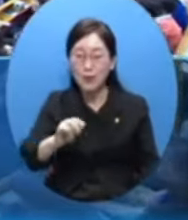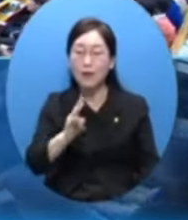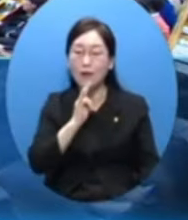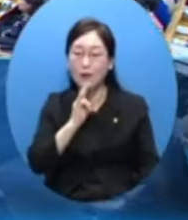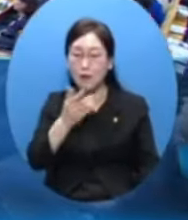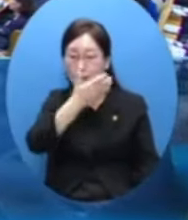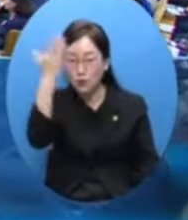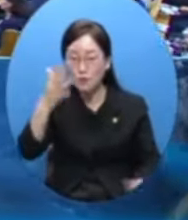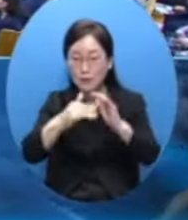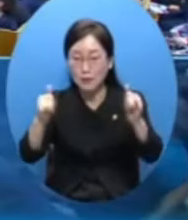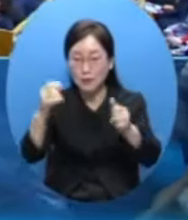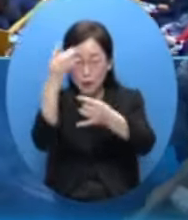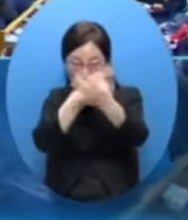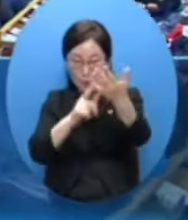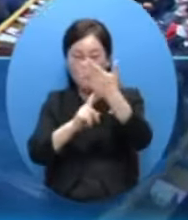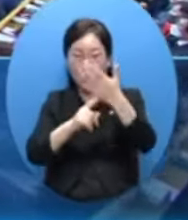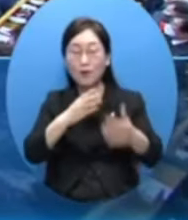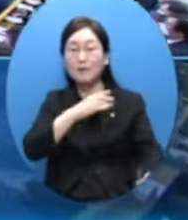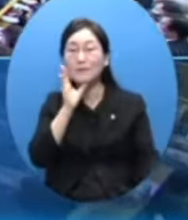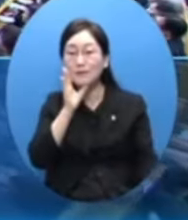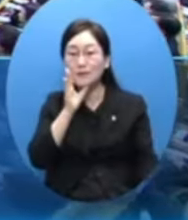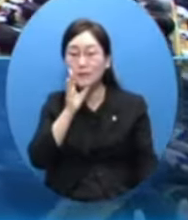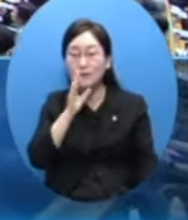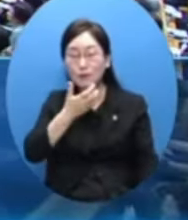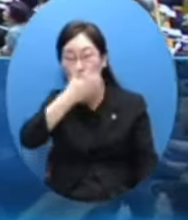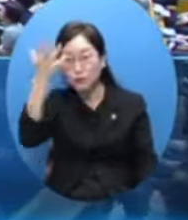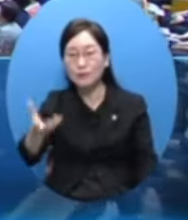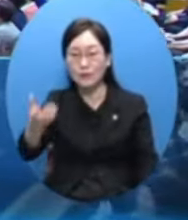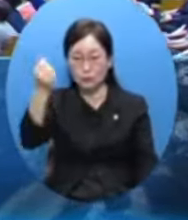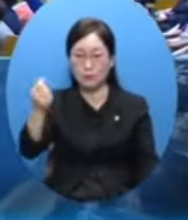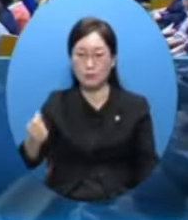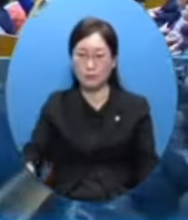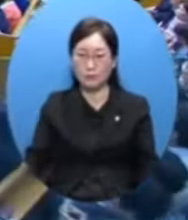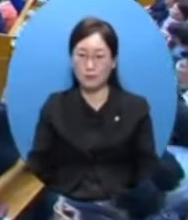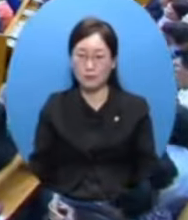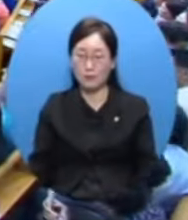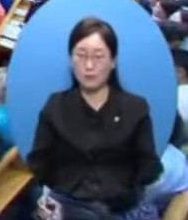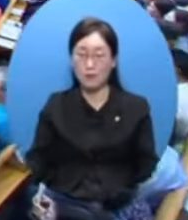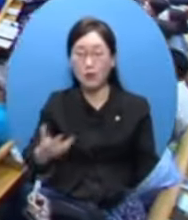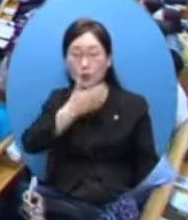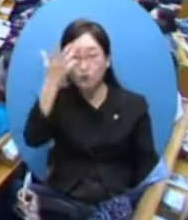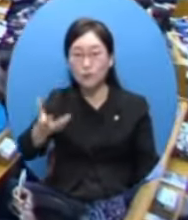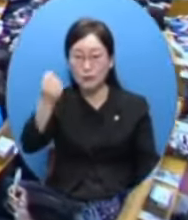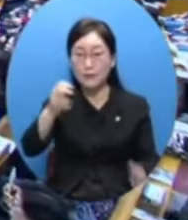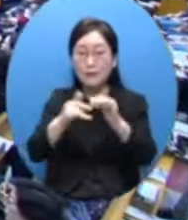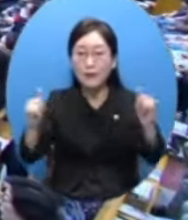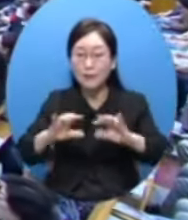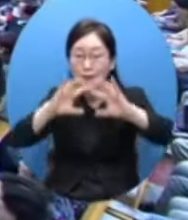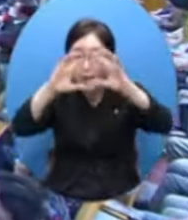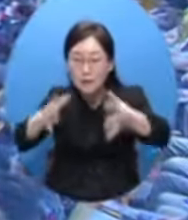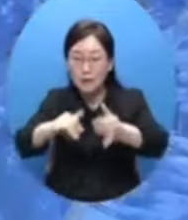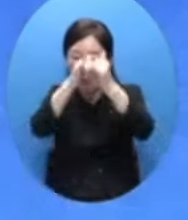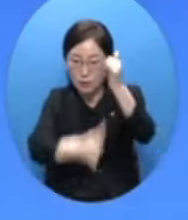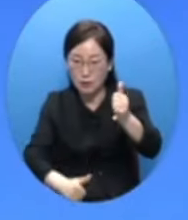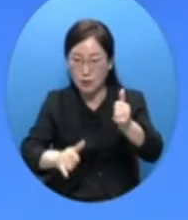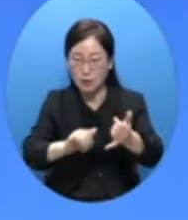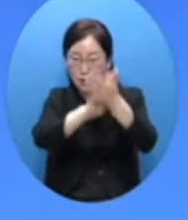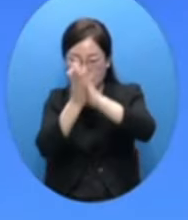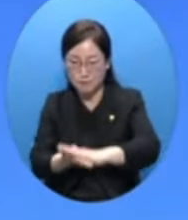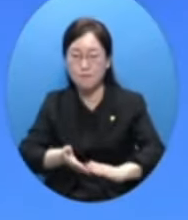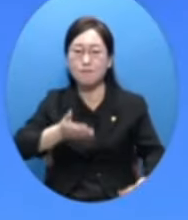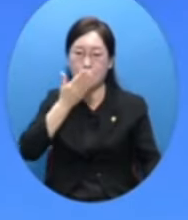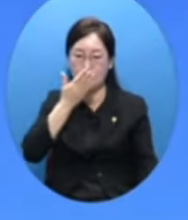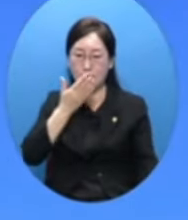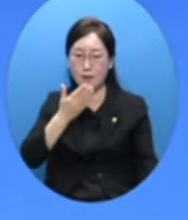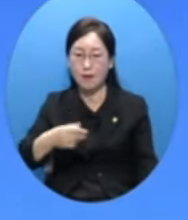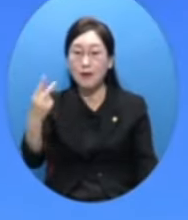젊은이들은 환상을 보고 너희 늙은이들은 꿈을 꾸리라. 꿈꾸는 사람들이 세계 역사를 바꿔놓는 것입니다.